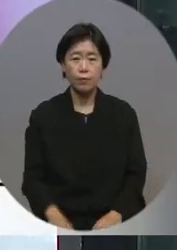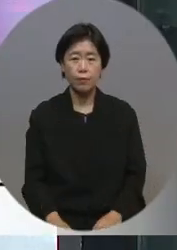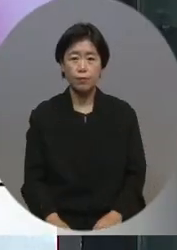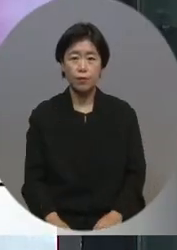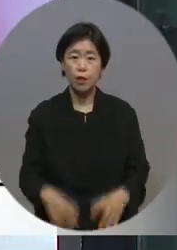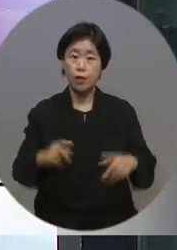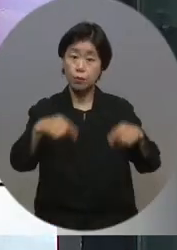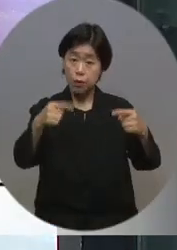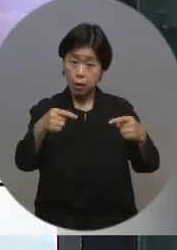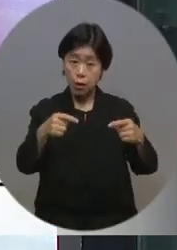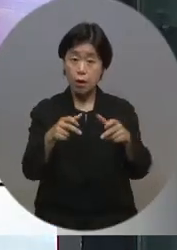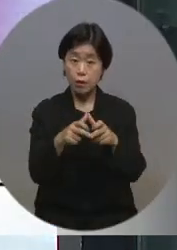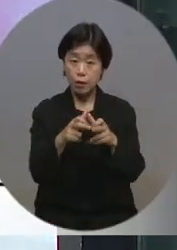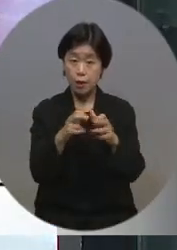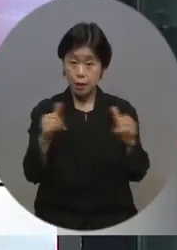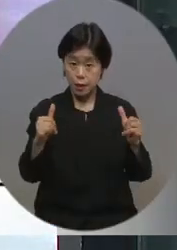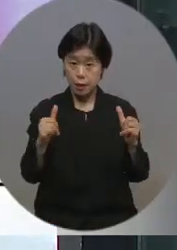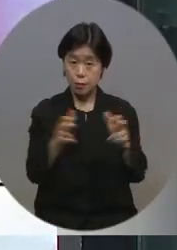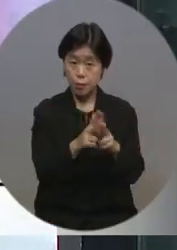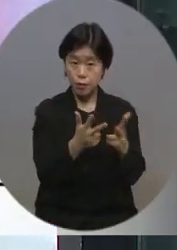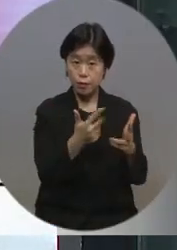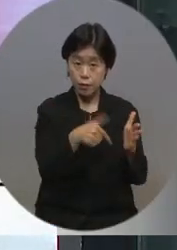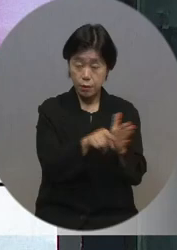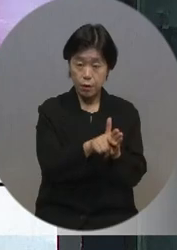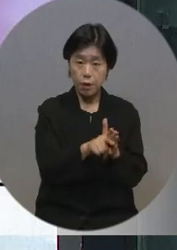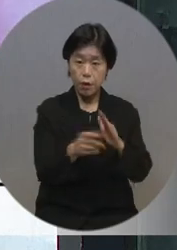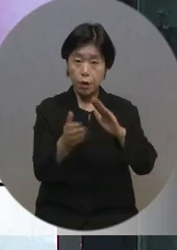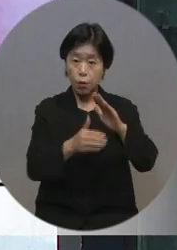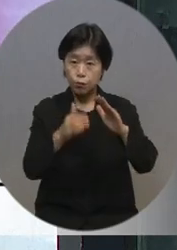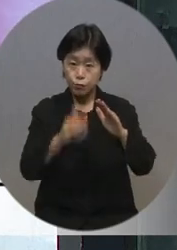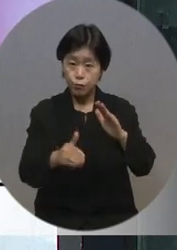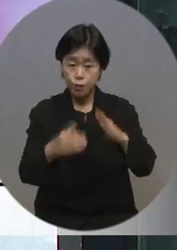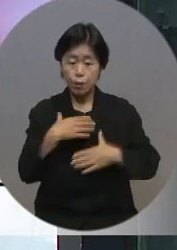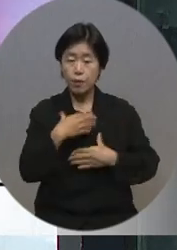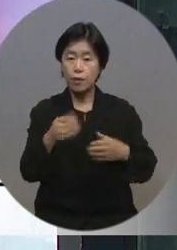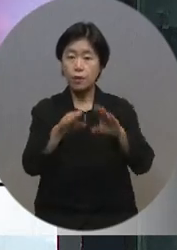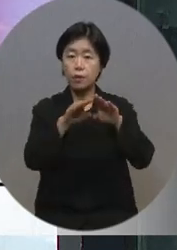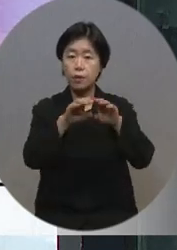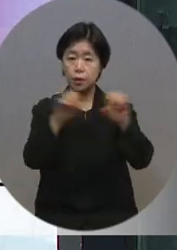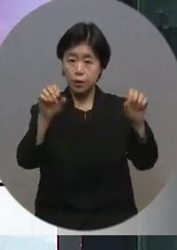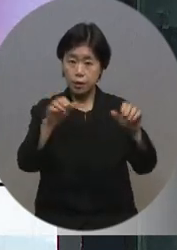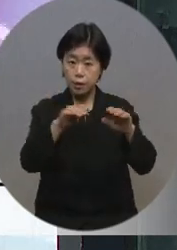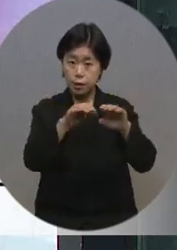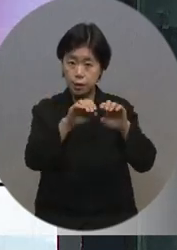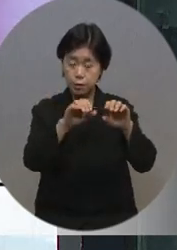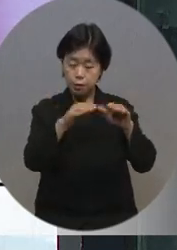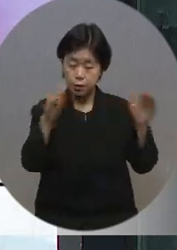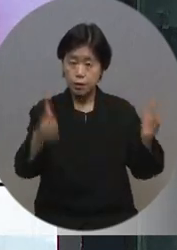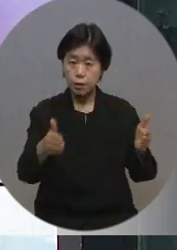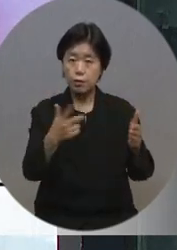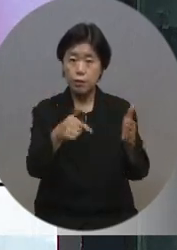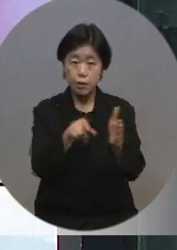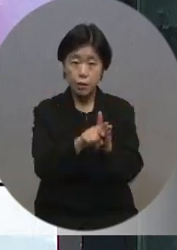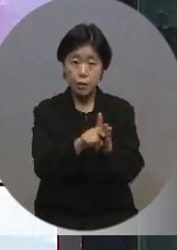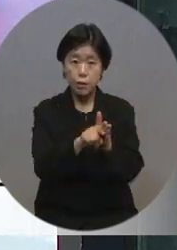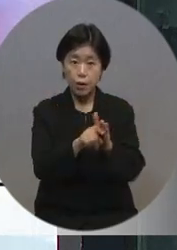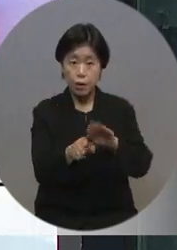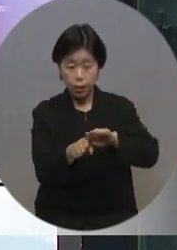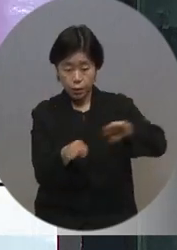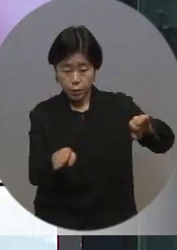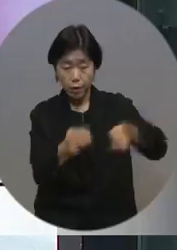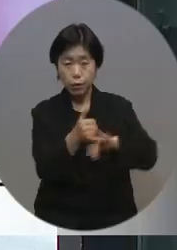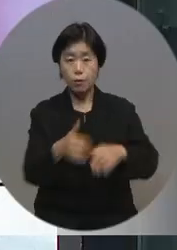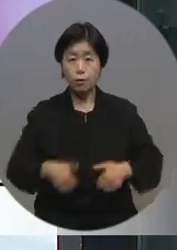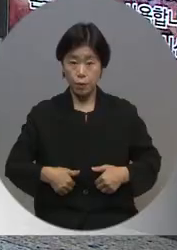휠체어를 이용하는 장애인 당사자에게는 공중 편의시설을 이용하기 위해서는 경사로가 꼭 필요한데요. 이 경사로를 설치하기